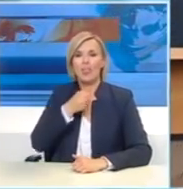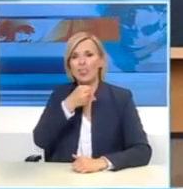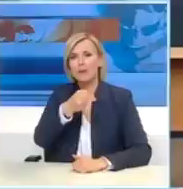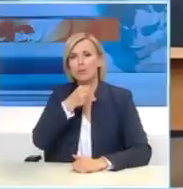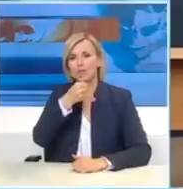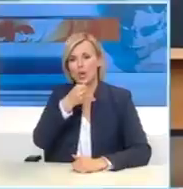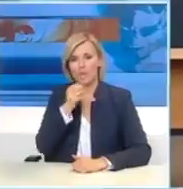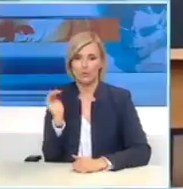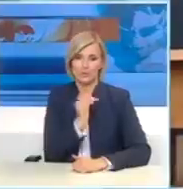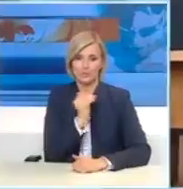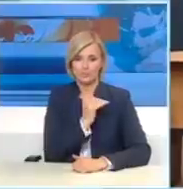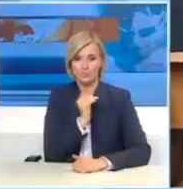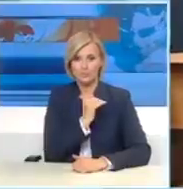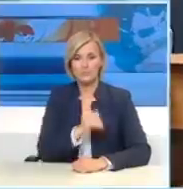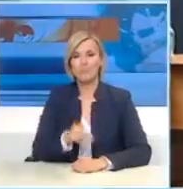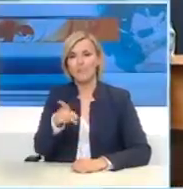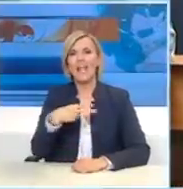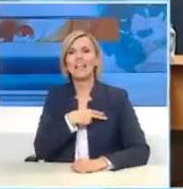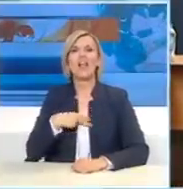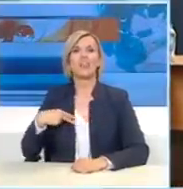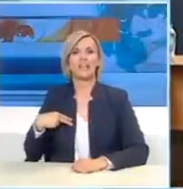Τσιόδρα, ποιο θα ήταν για εσάς ιδανικά το πλάνο